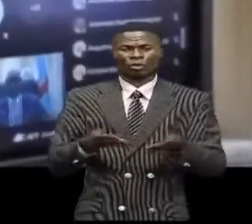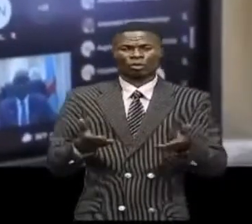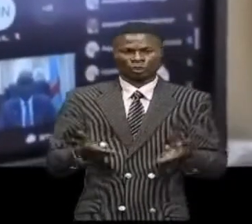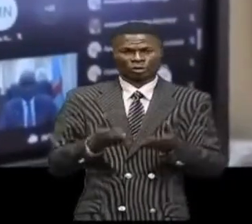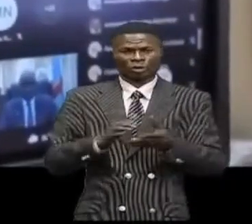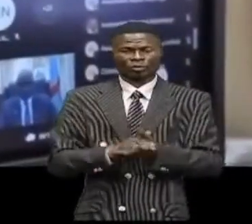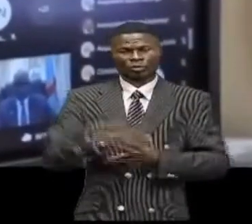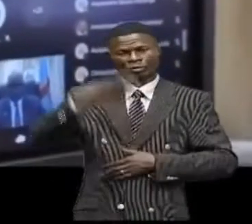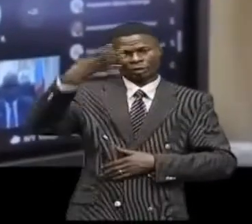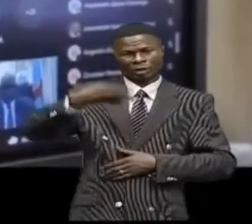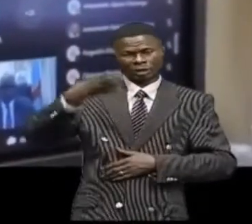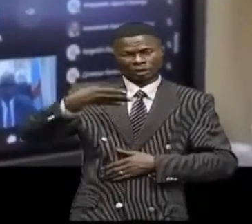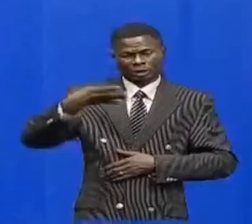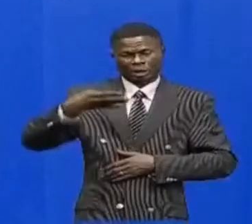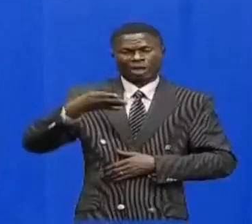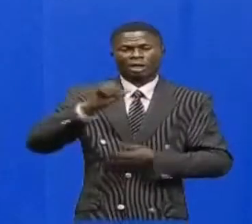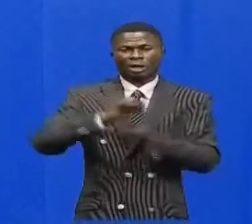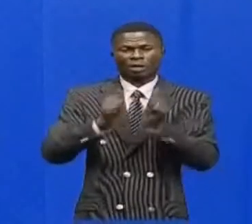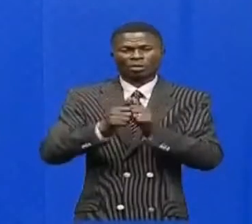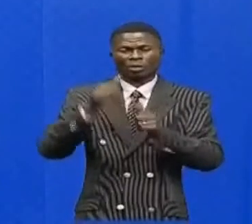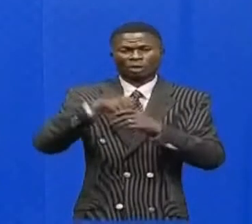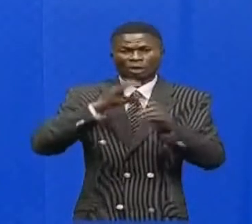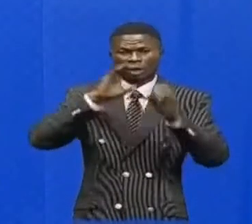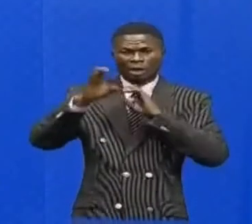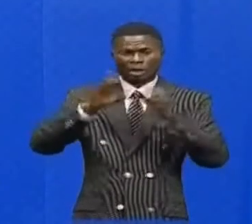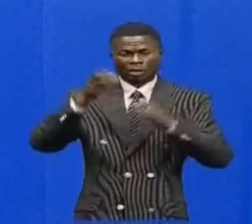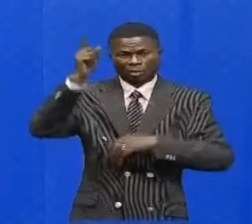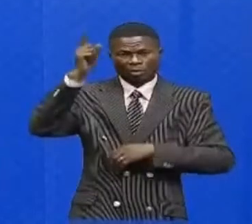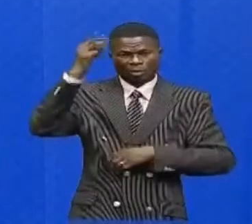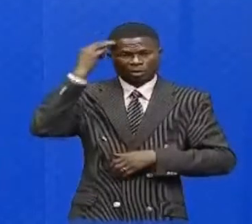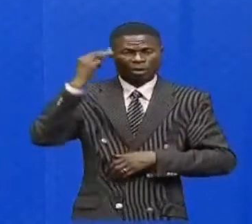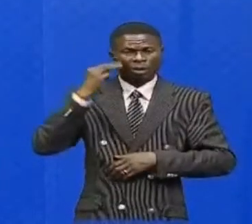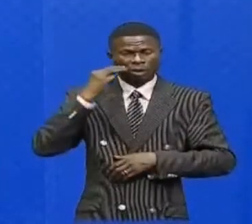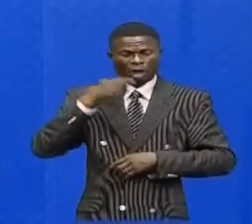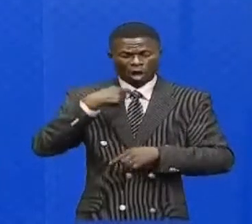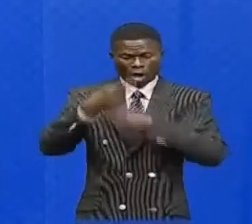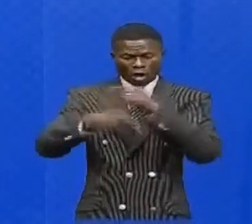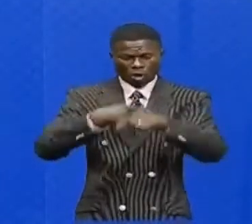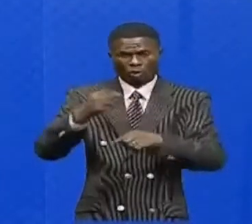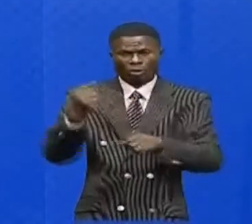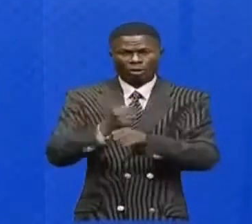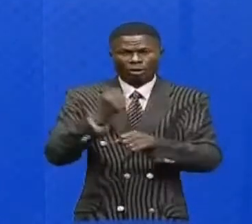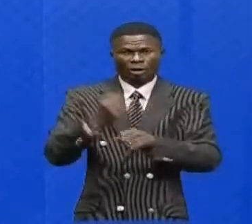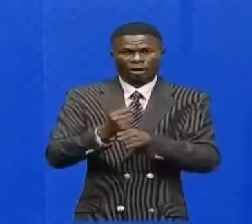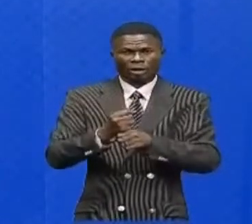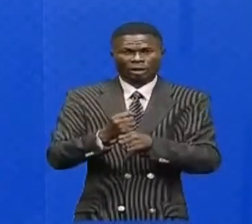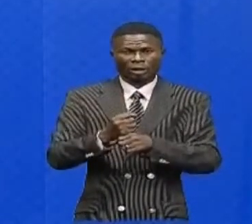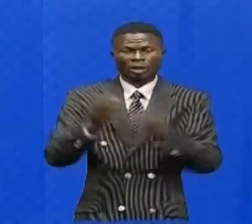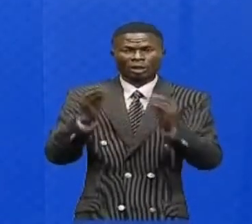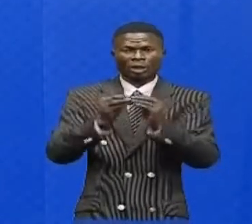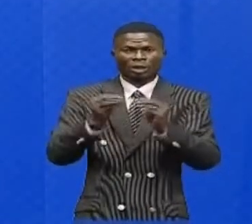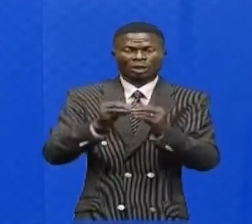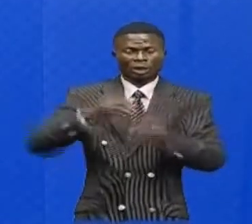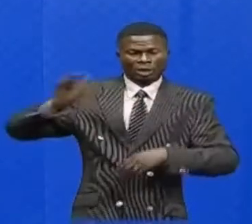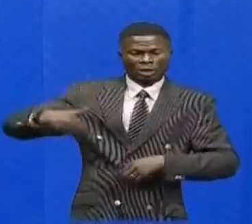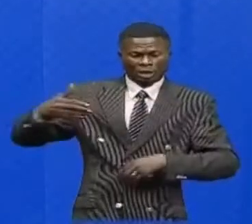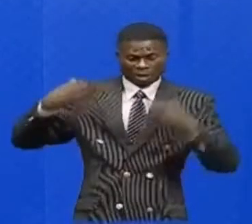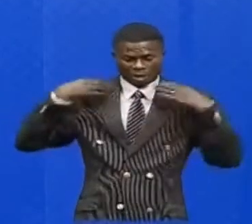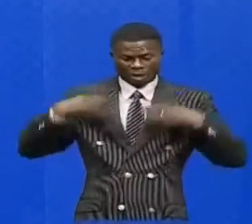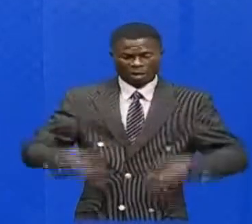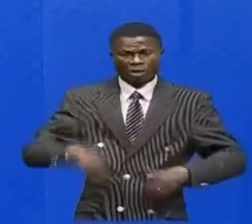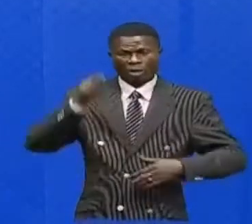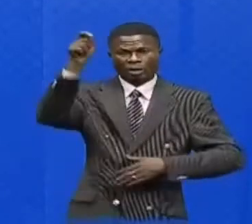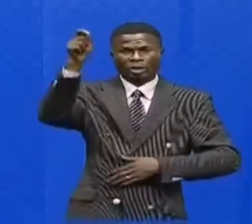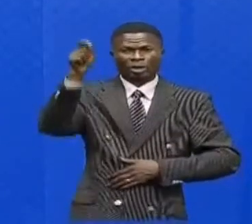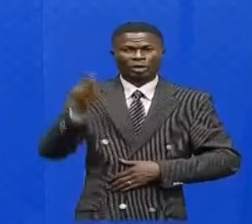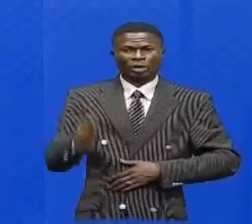Le quatrième point de la communication du Premier ministre a porté sur le lancement des activités de l'atelier des confections des tenues militaires.